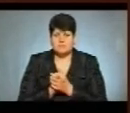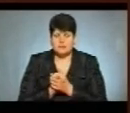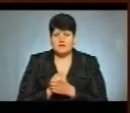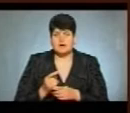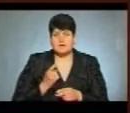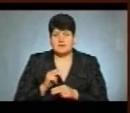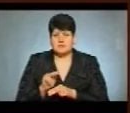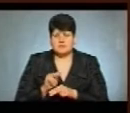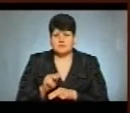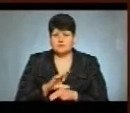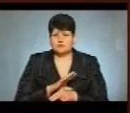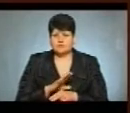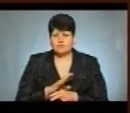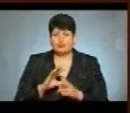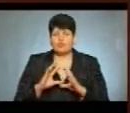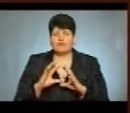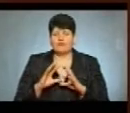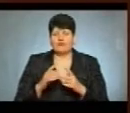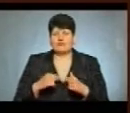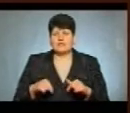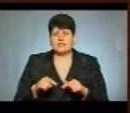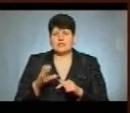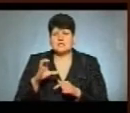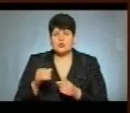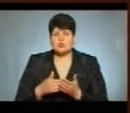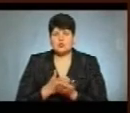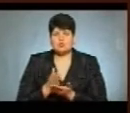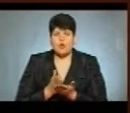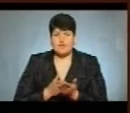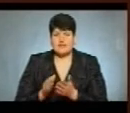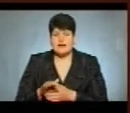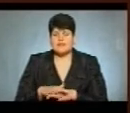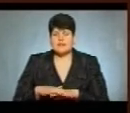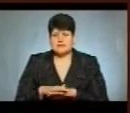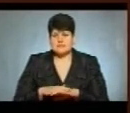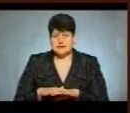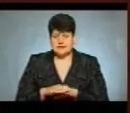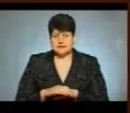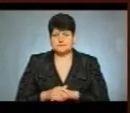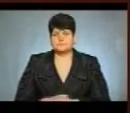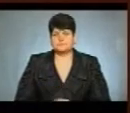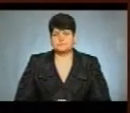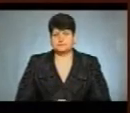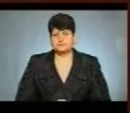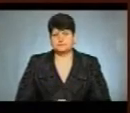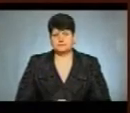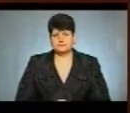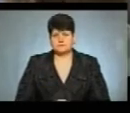денного перебування Тернопільського територіального центру соцобслуговування населення. Подробиці у сюжеті Анжели